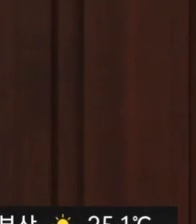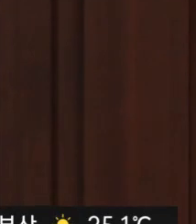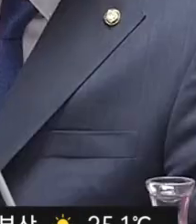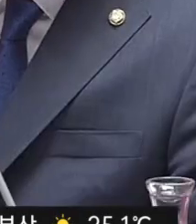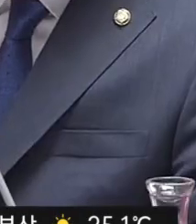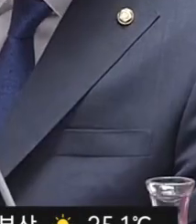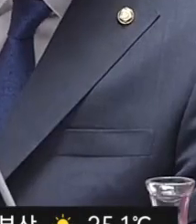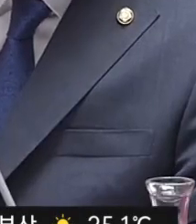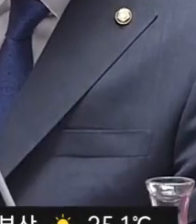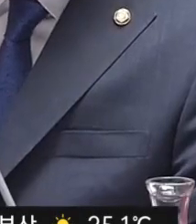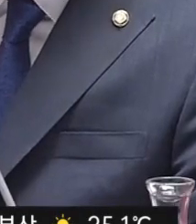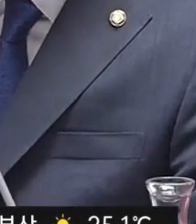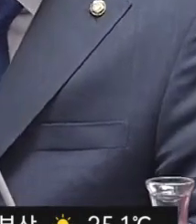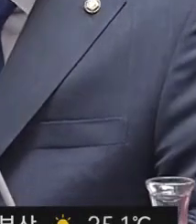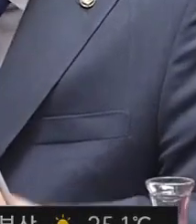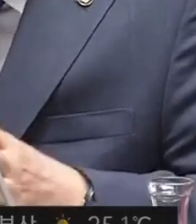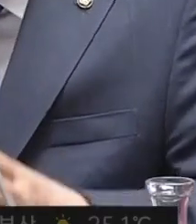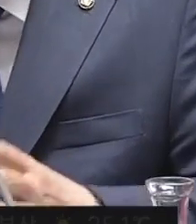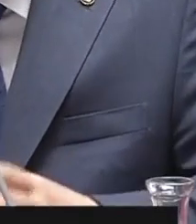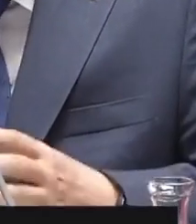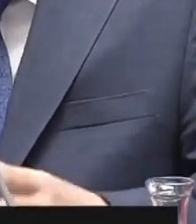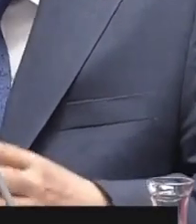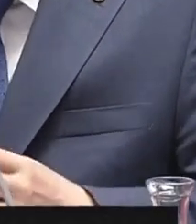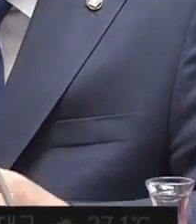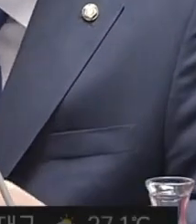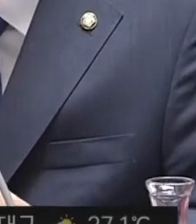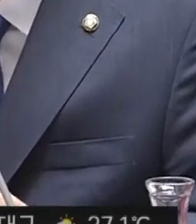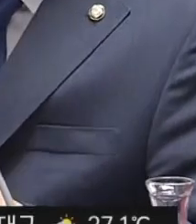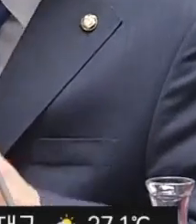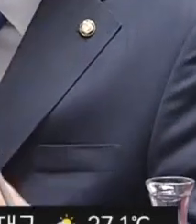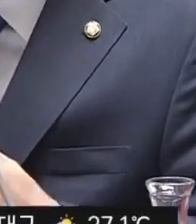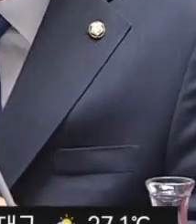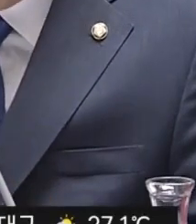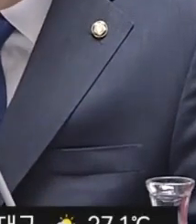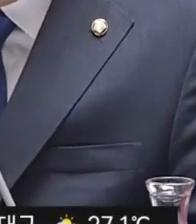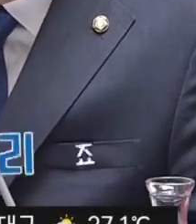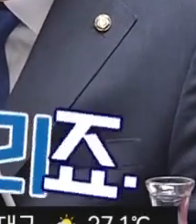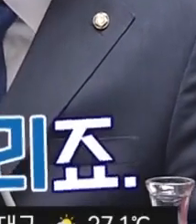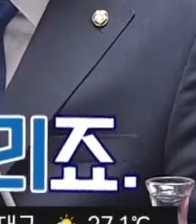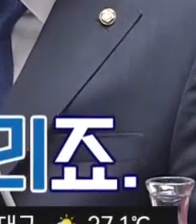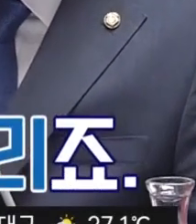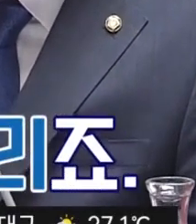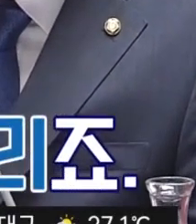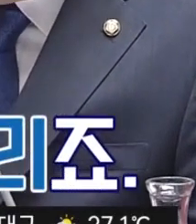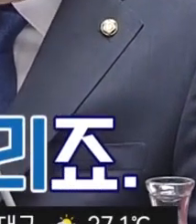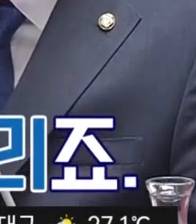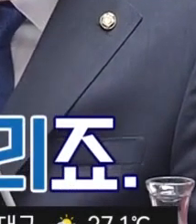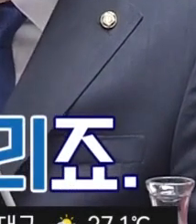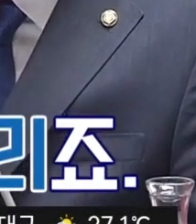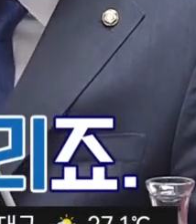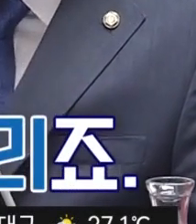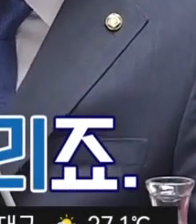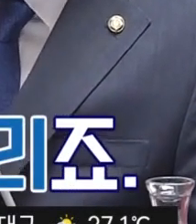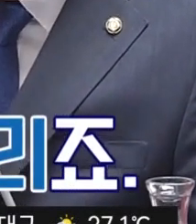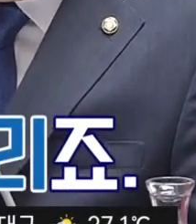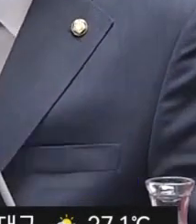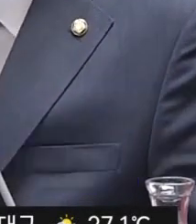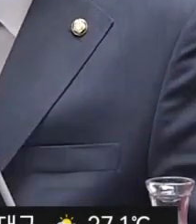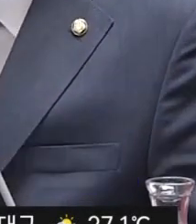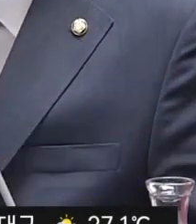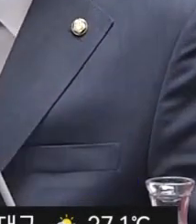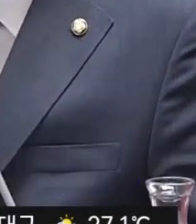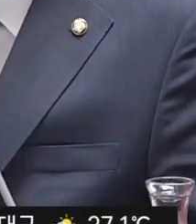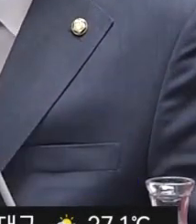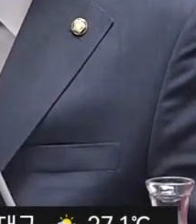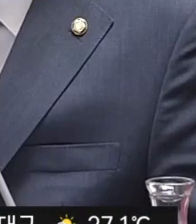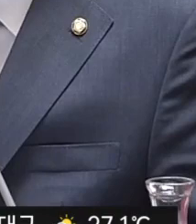일입니다. 도리를 아는 분이라면은 지금 집권 초기 장관인데 나를 좀 빼달라. 이 의사표명해야 됩니다. 그게 정치적 도리죠.